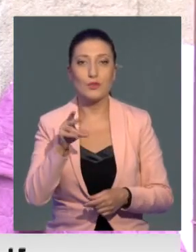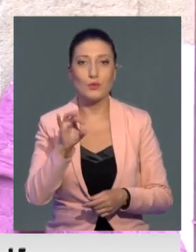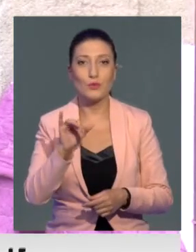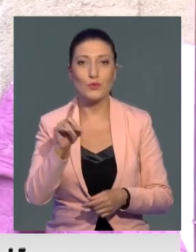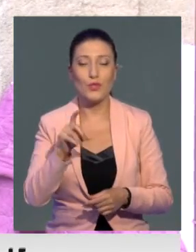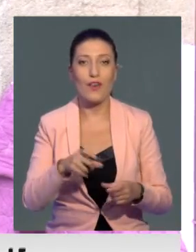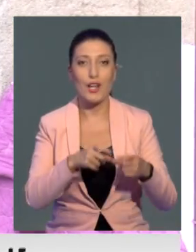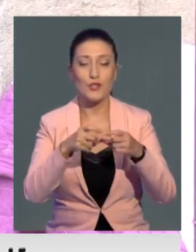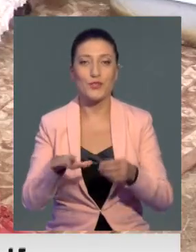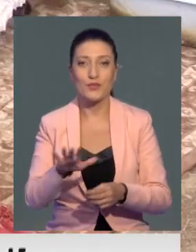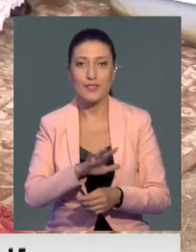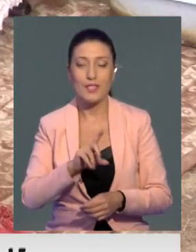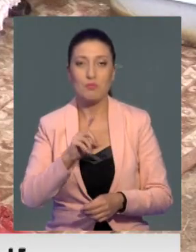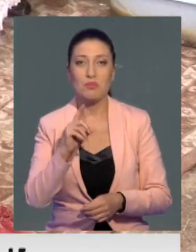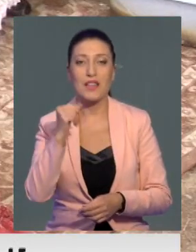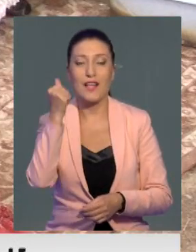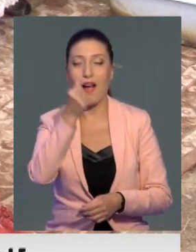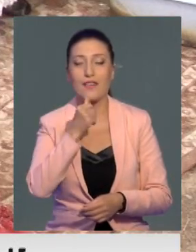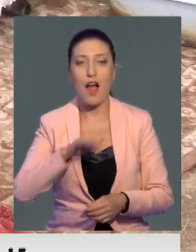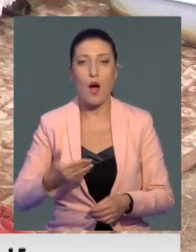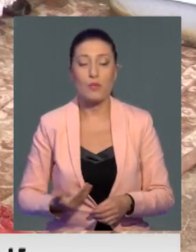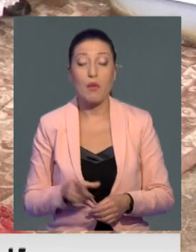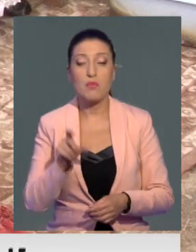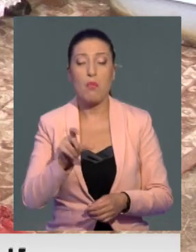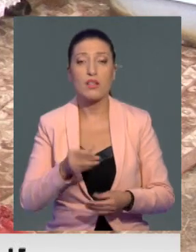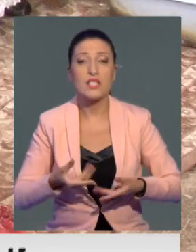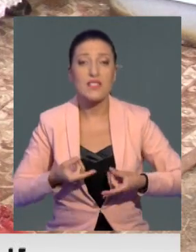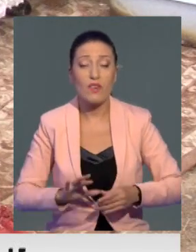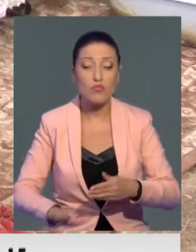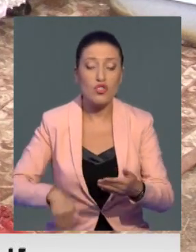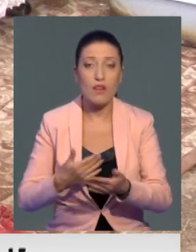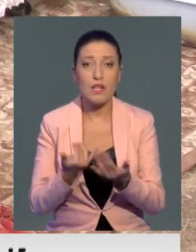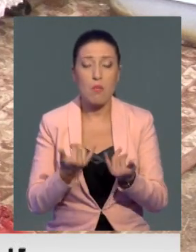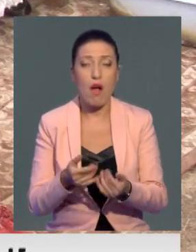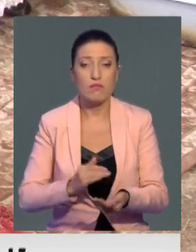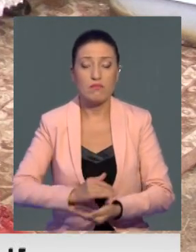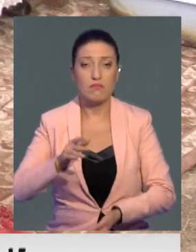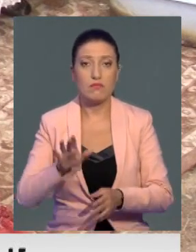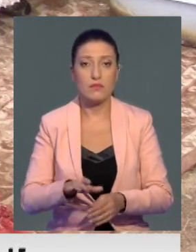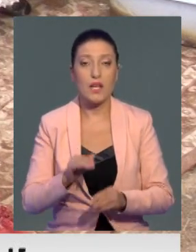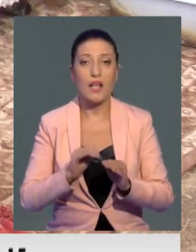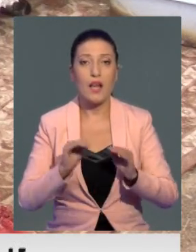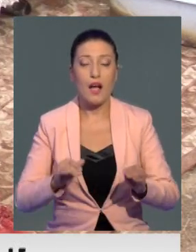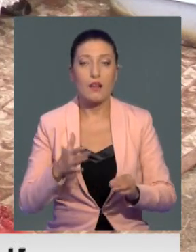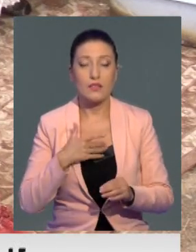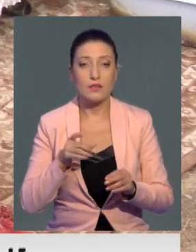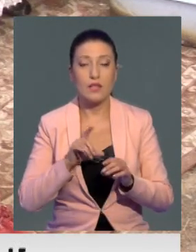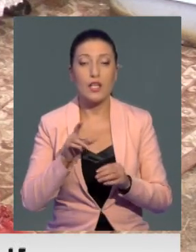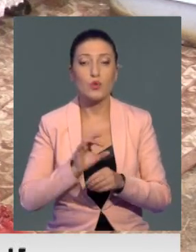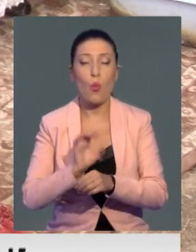մի քանի տարի ապրեց, այս մարդիկ ծնված օրվանից են այստեղ։ Երեխաներս իմ սովորող են, ես ուղարկում եմ